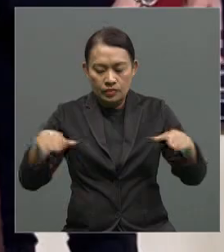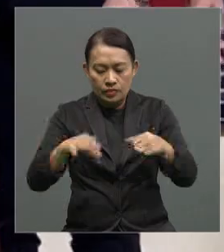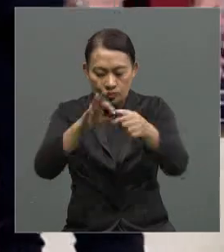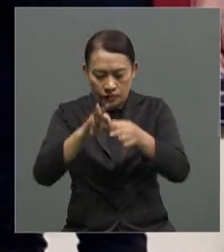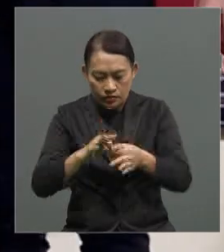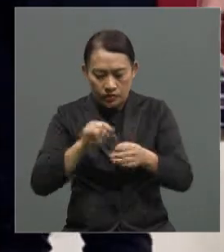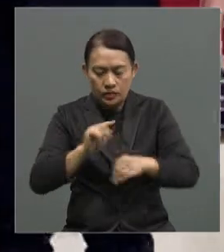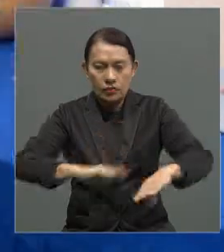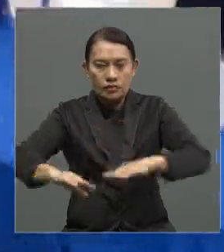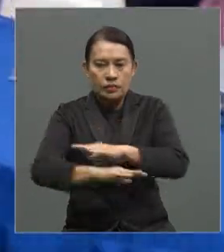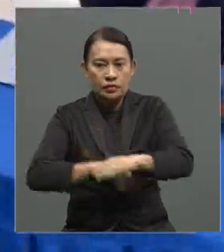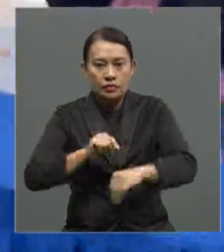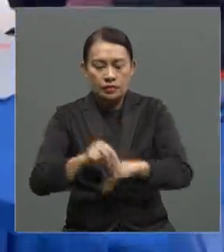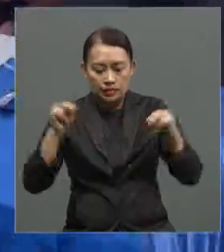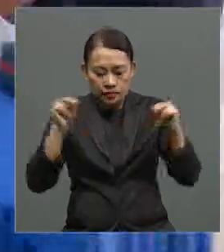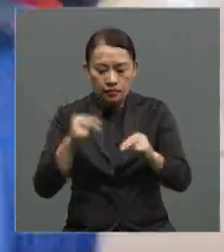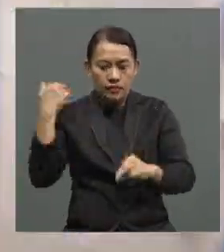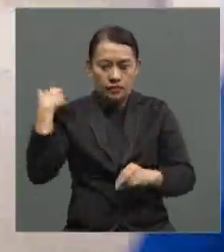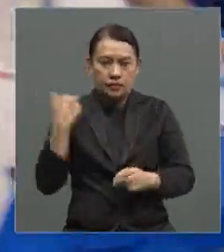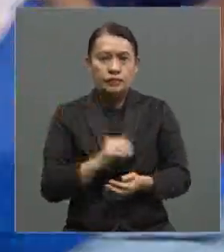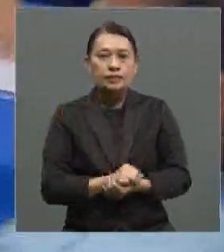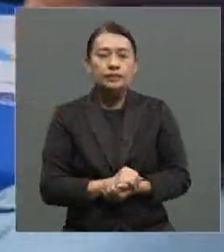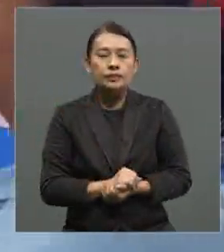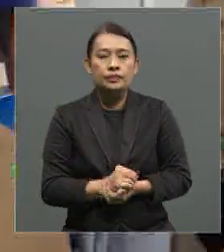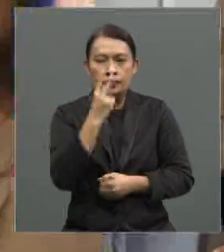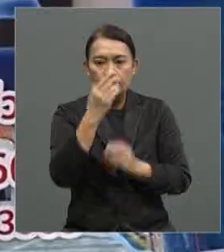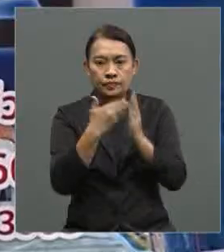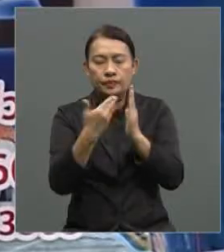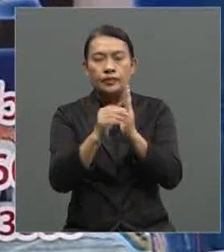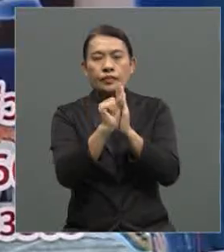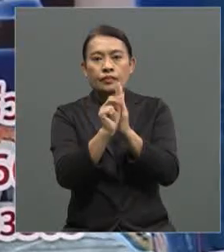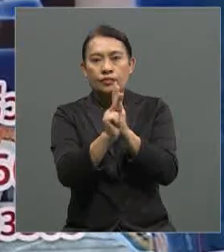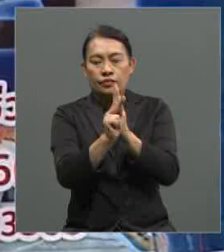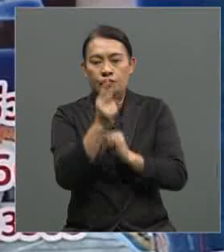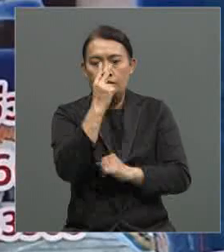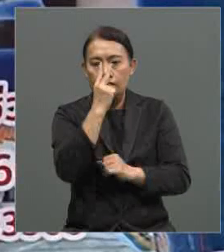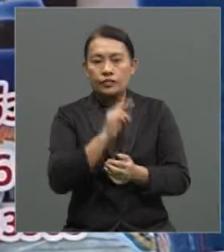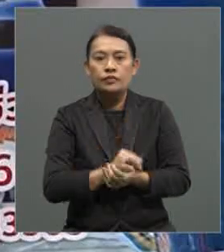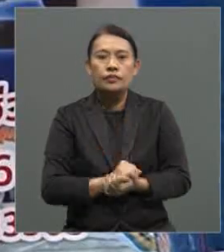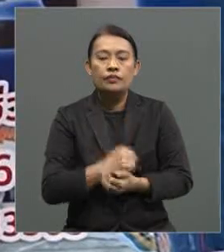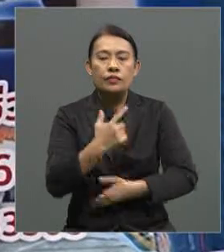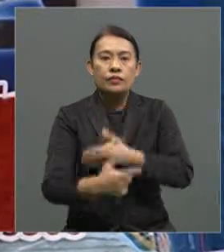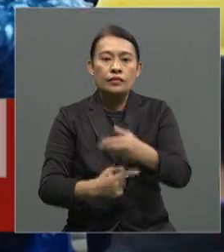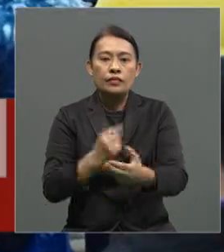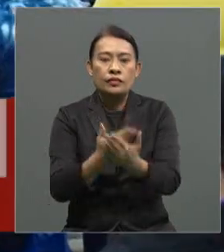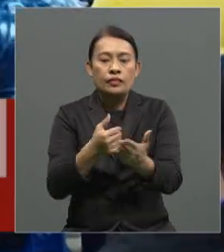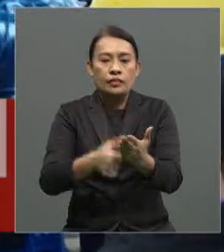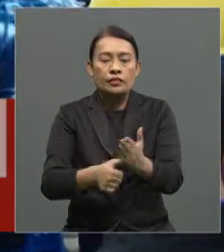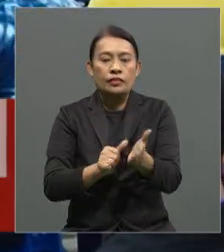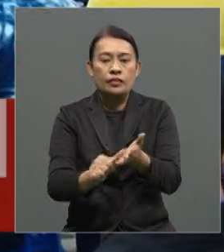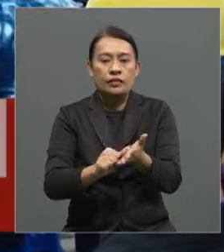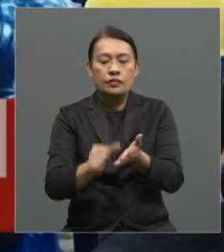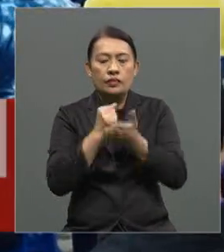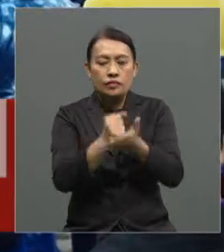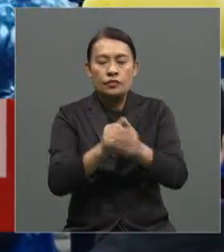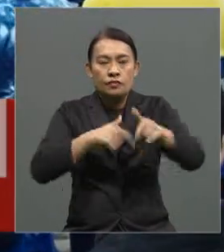ร่วมเป็นสักขีพยานด้วยครับ มาดูที่จังหวัดสกลนครกันบ้างนะครับบรรยากาศในงานตลาดนัดแก้หนี้เนี่ยประชาชนเขาลง